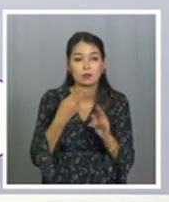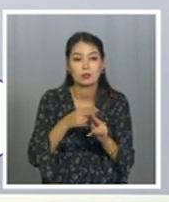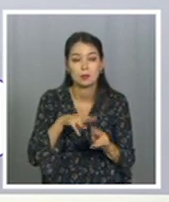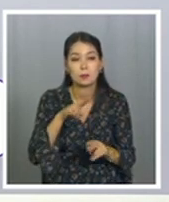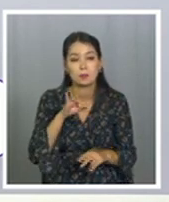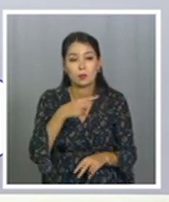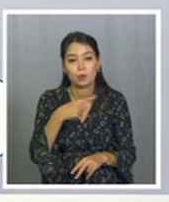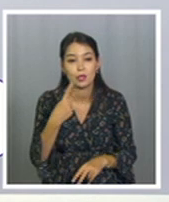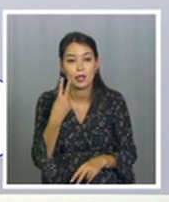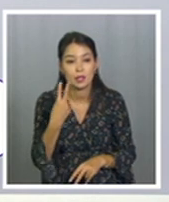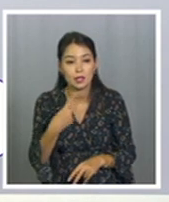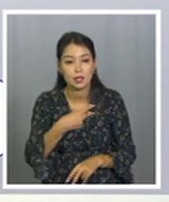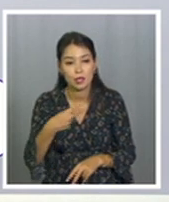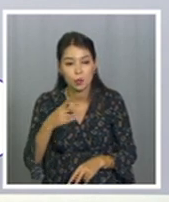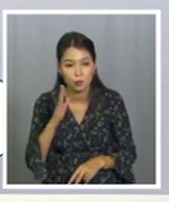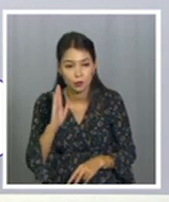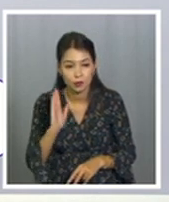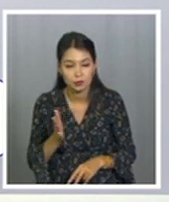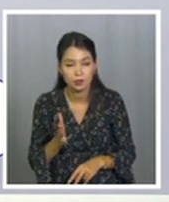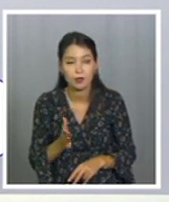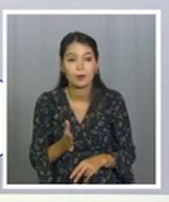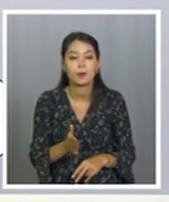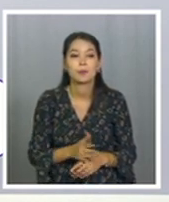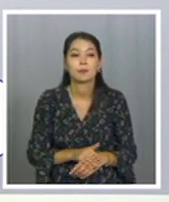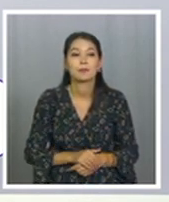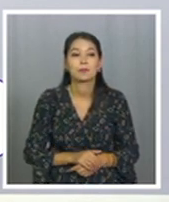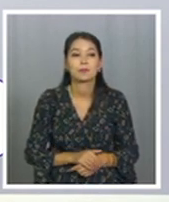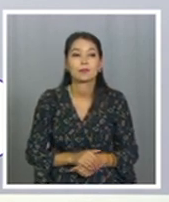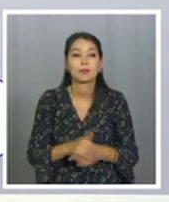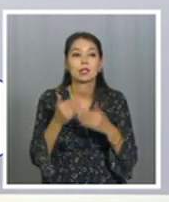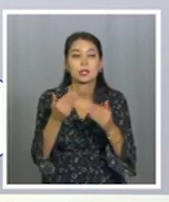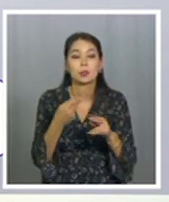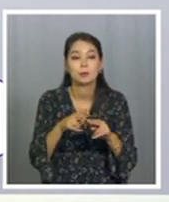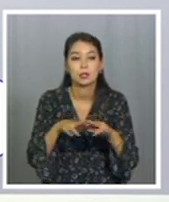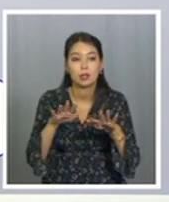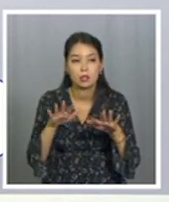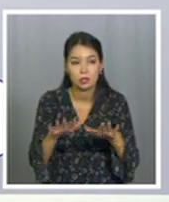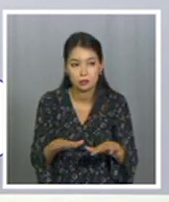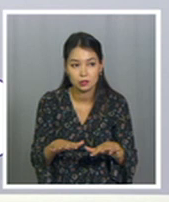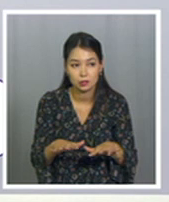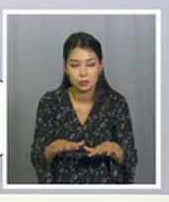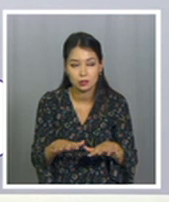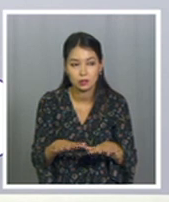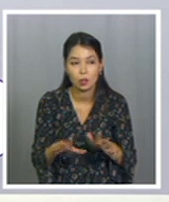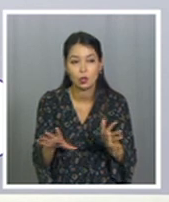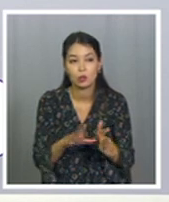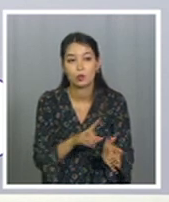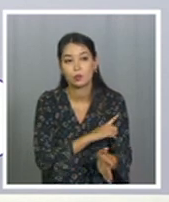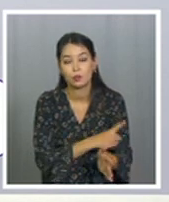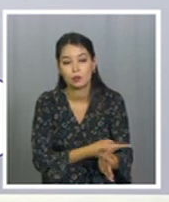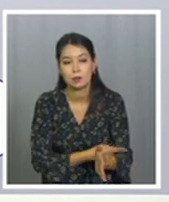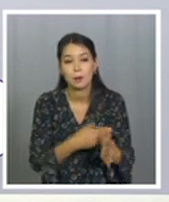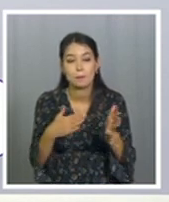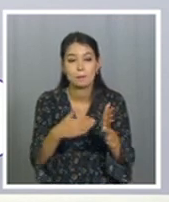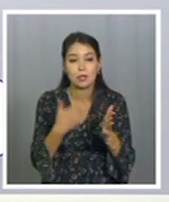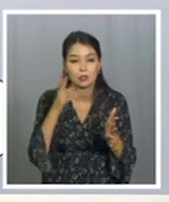екен. Енді мына жердегі ай, яғни тоқ күшінің максимум мәніне назар